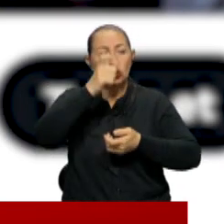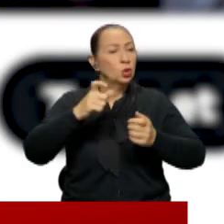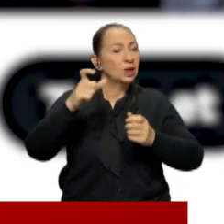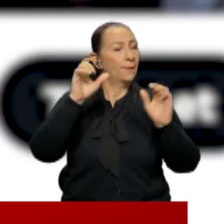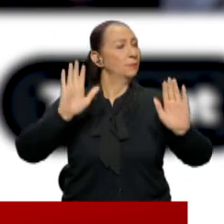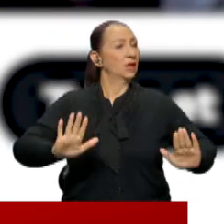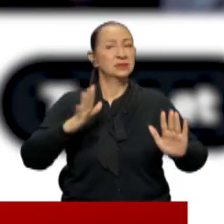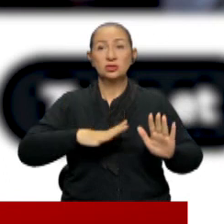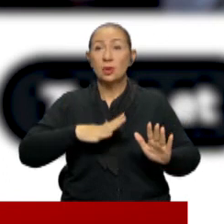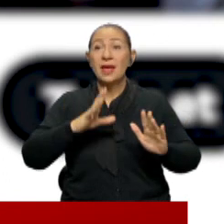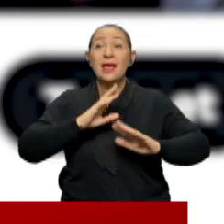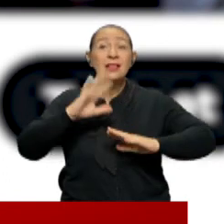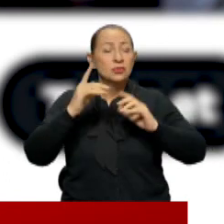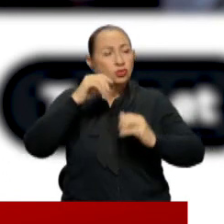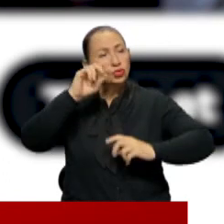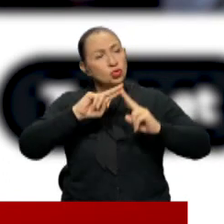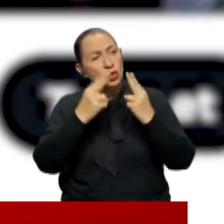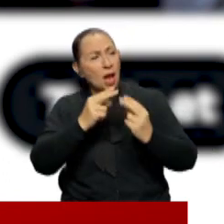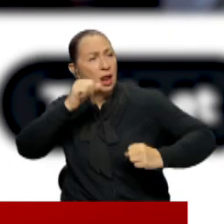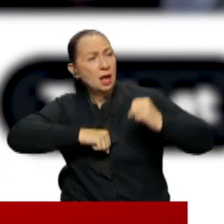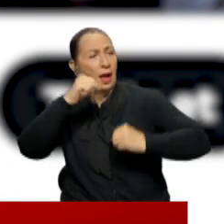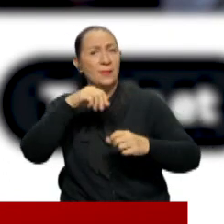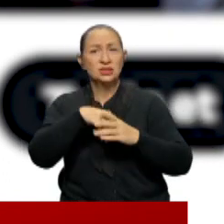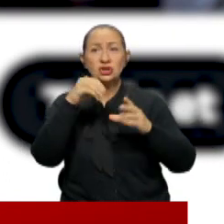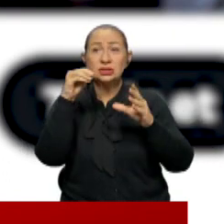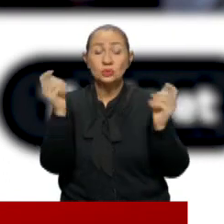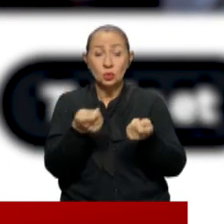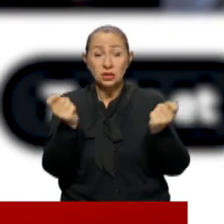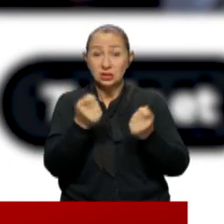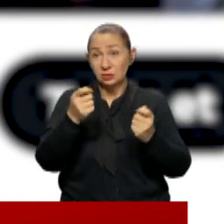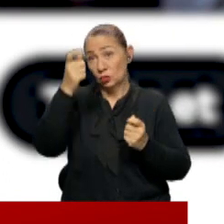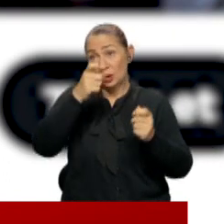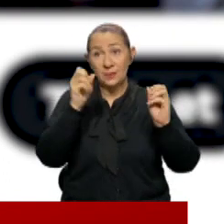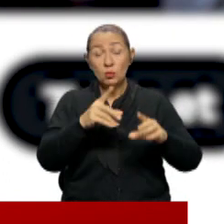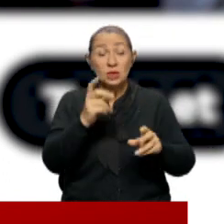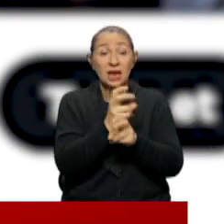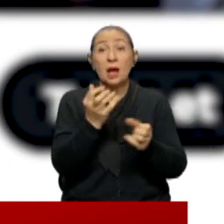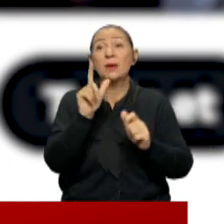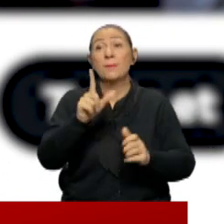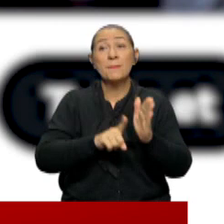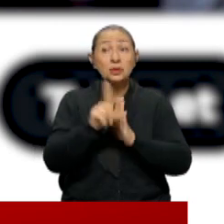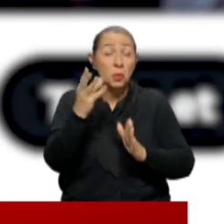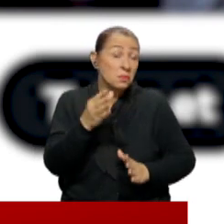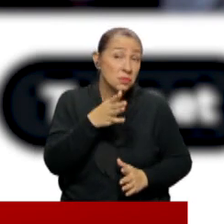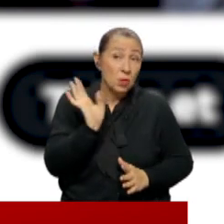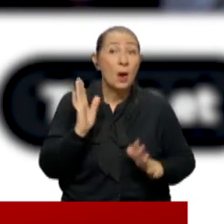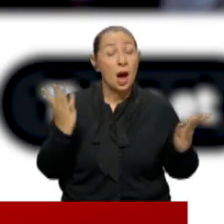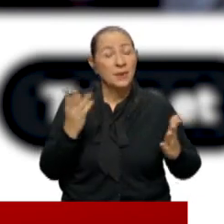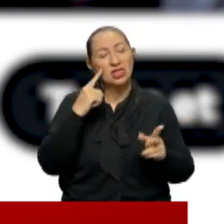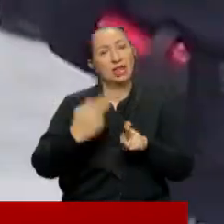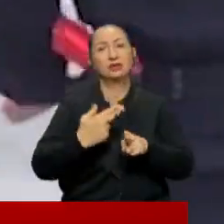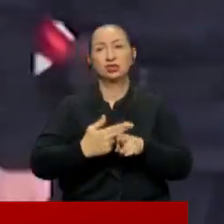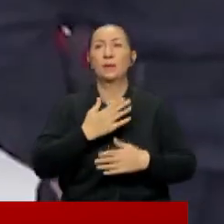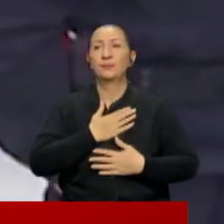bırakacağım enerjisini Dünya ile rekabet için harcayan bir Türkiye'ye bırakacağım bu riski almak zorundayım başarılı olur muyum bilmiyorum ama